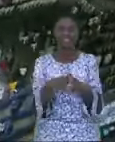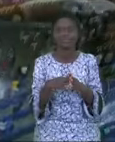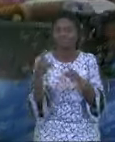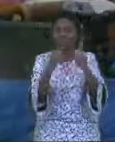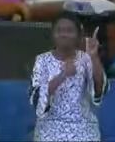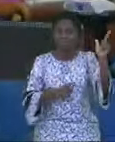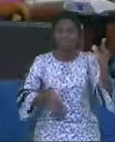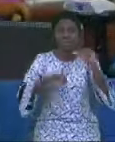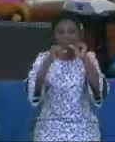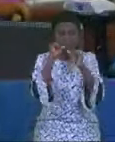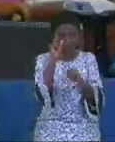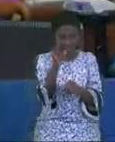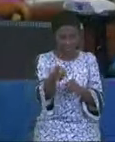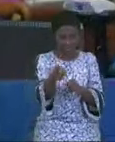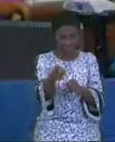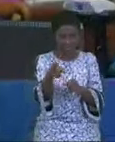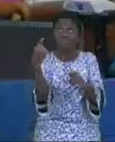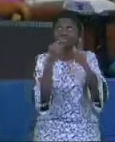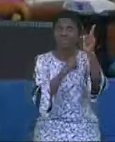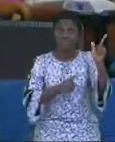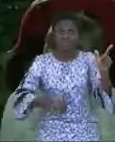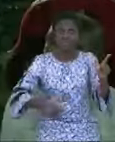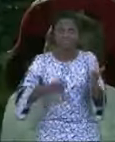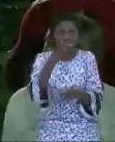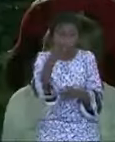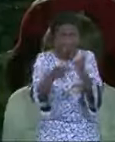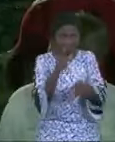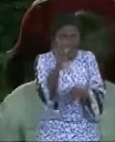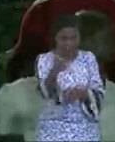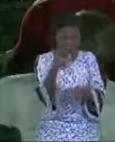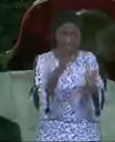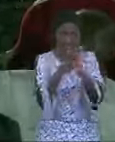que Dieu vous bénisse que Dieu vous